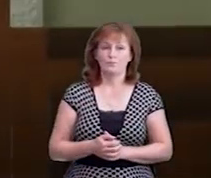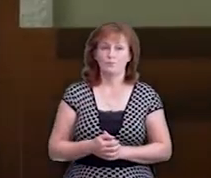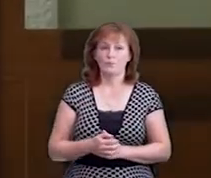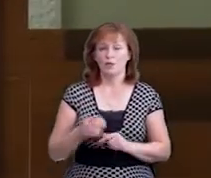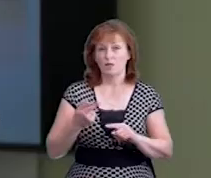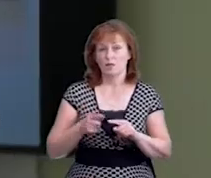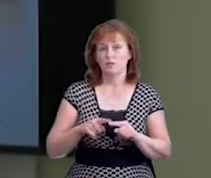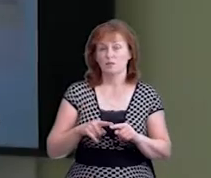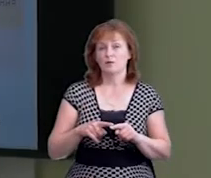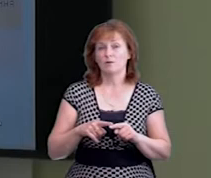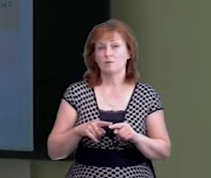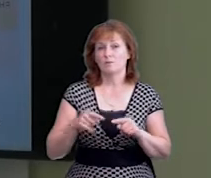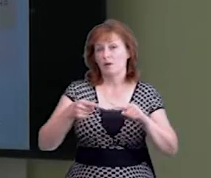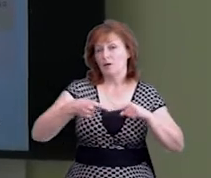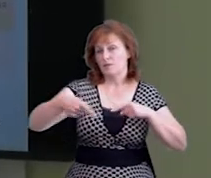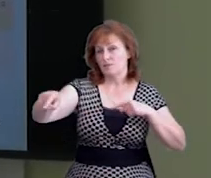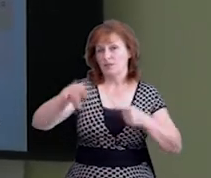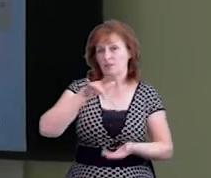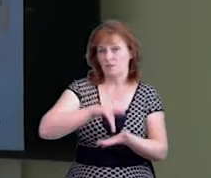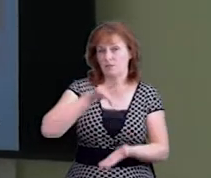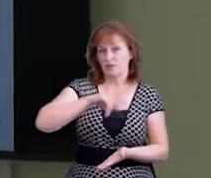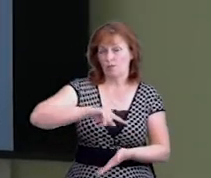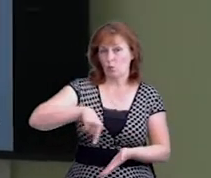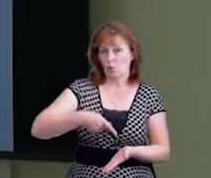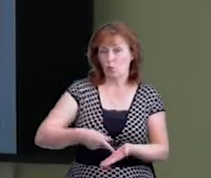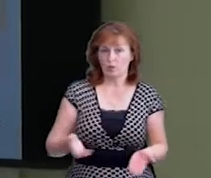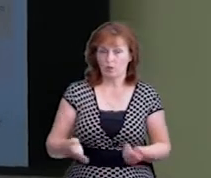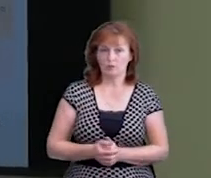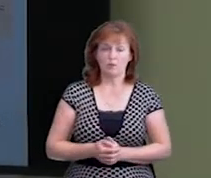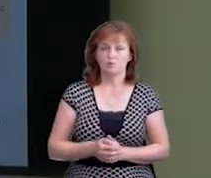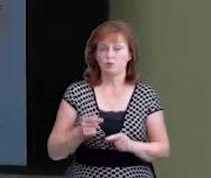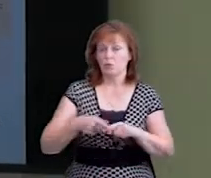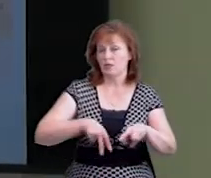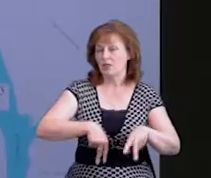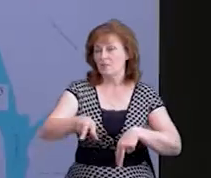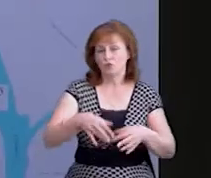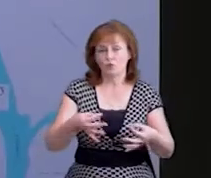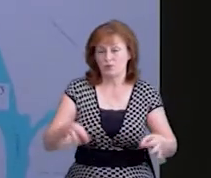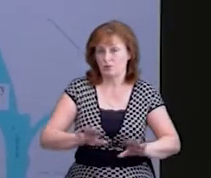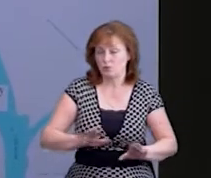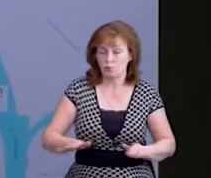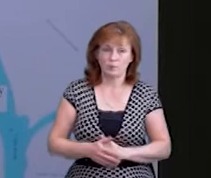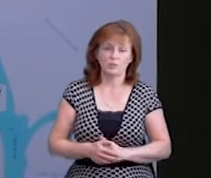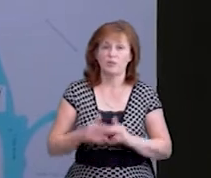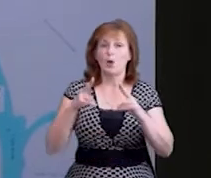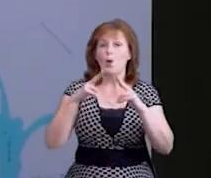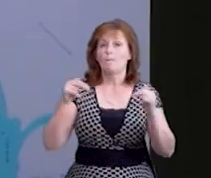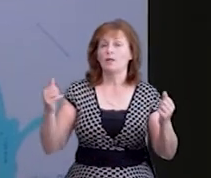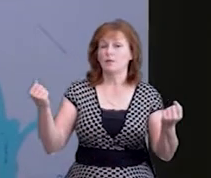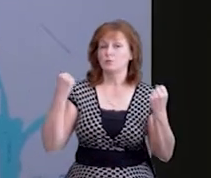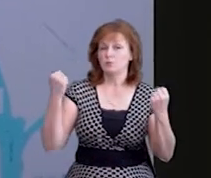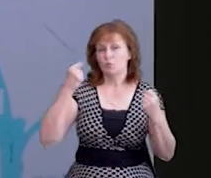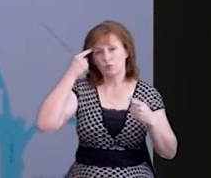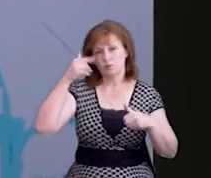принципе, слабая сторона, расстояние от центра города. Це не пішохідна доступність. Палац спорту у Чернігові